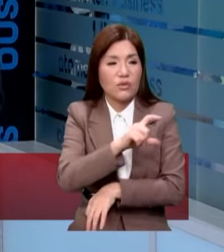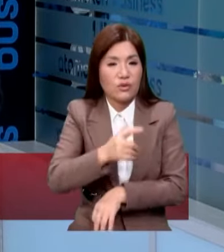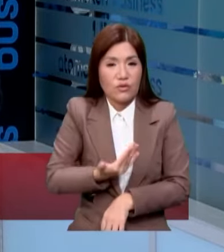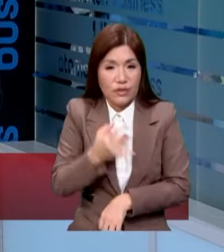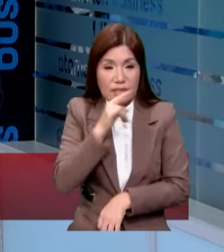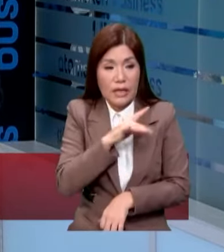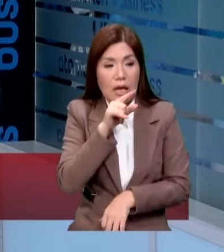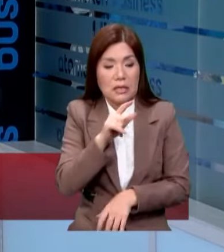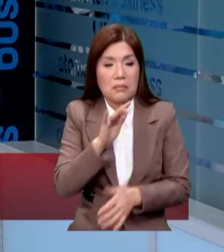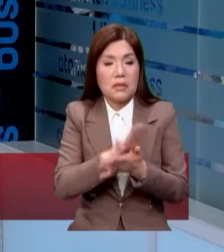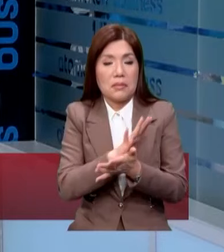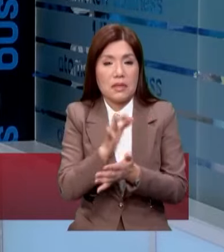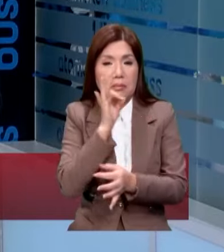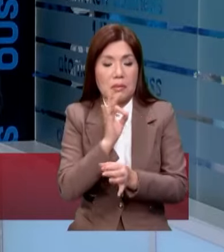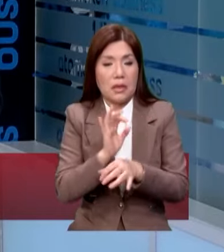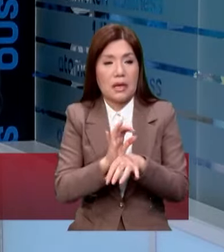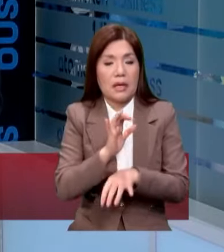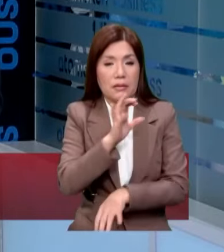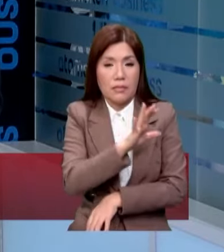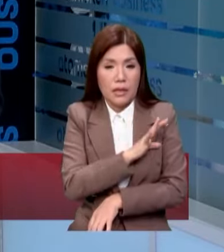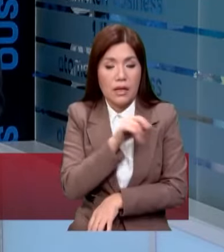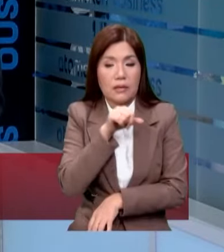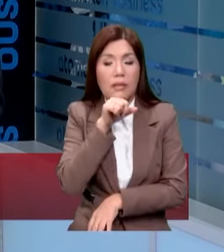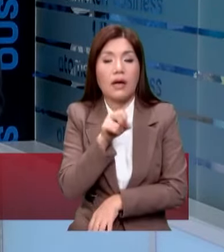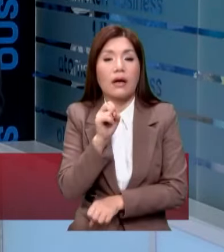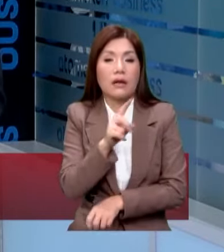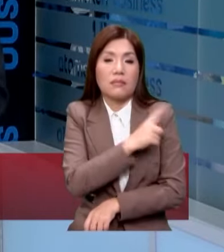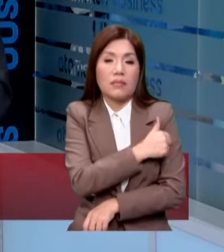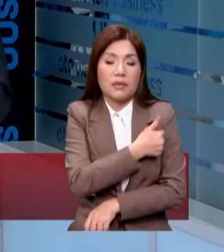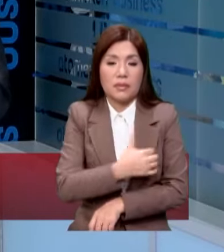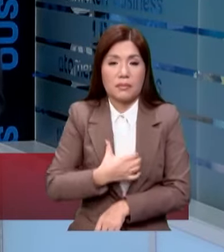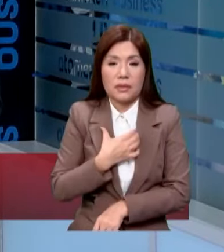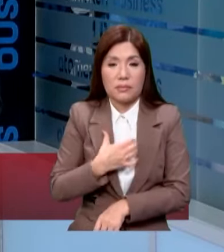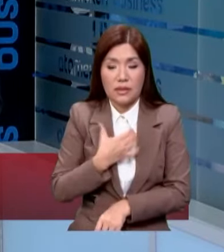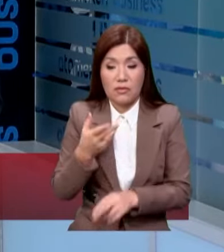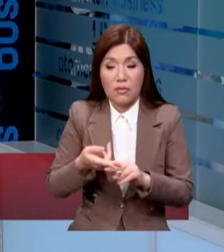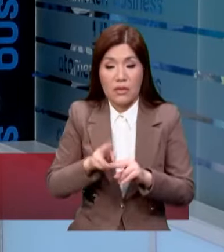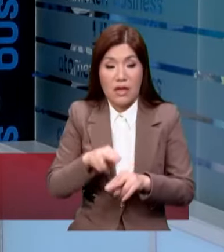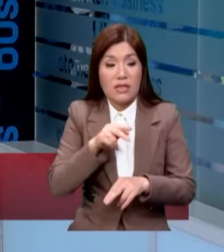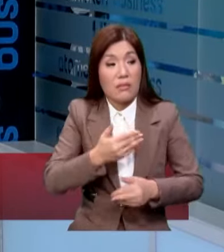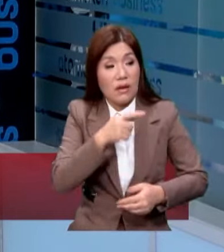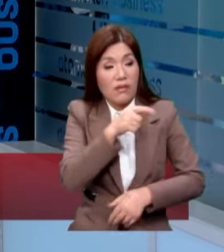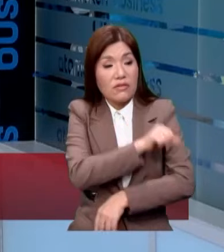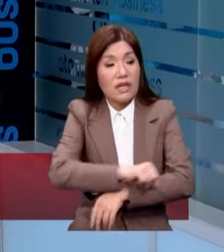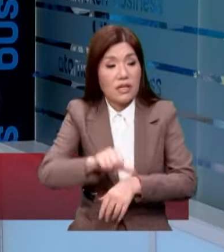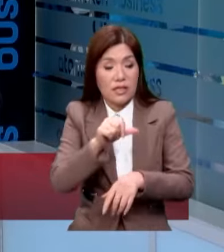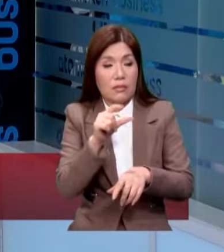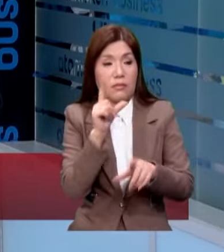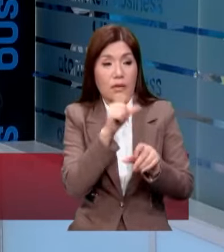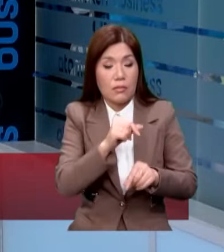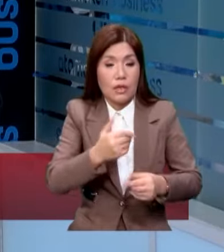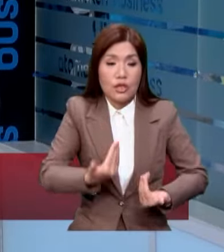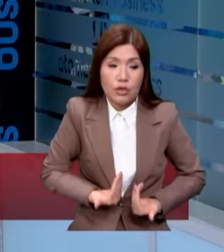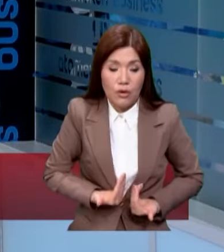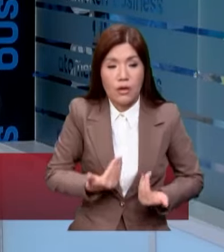Причем работала эта система легально через фонд социального медстрахования. То есть, живя и работая за рубежом, каждый желающий мог платить